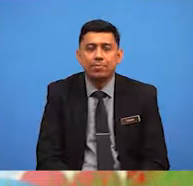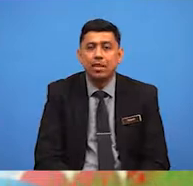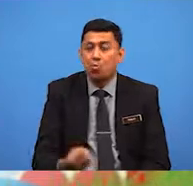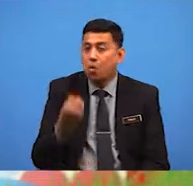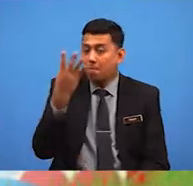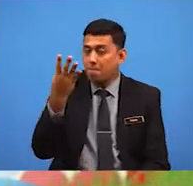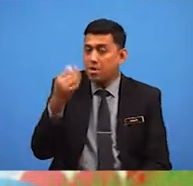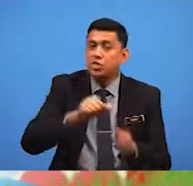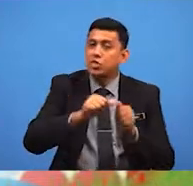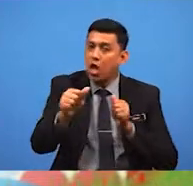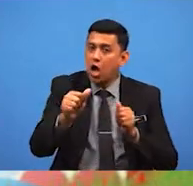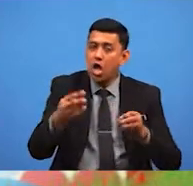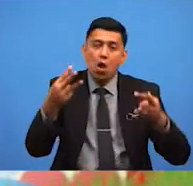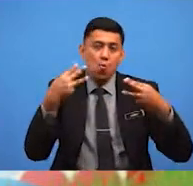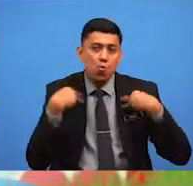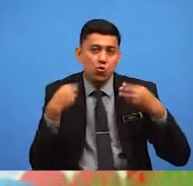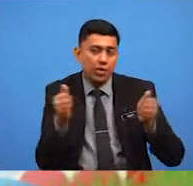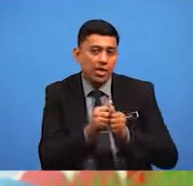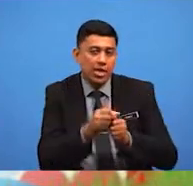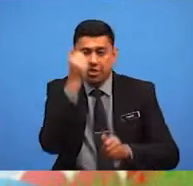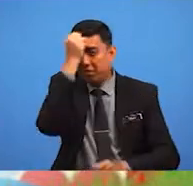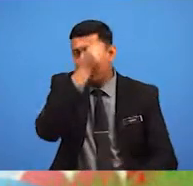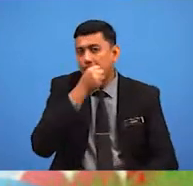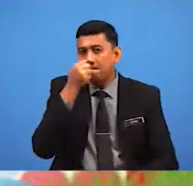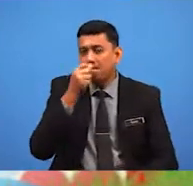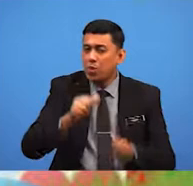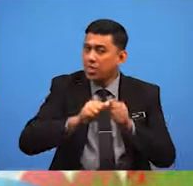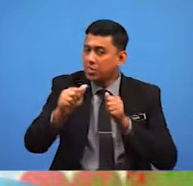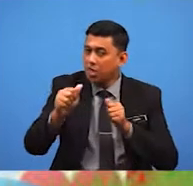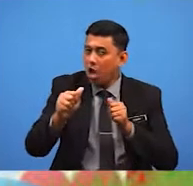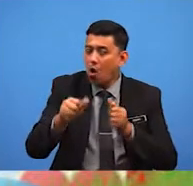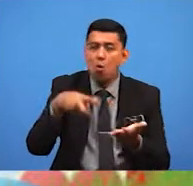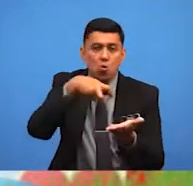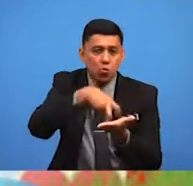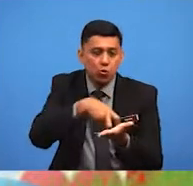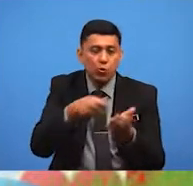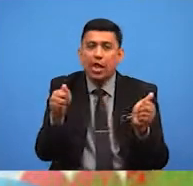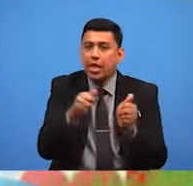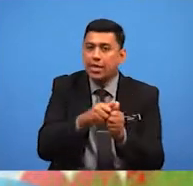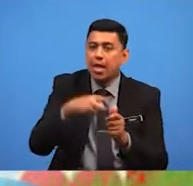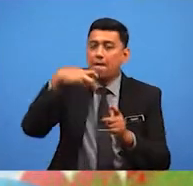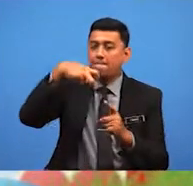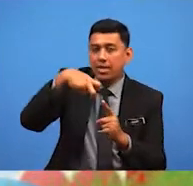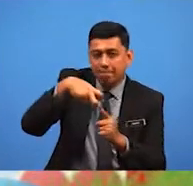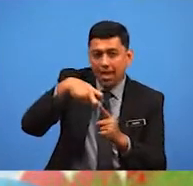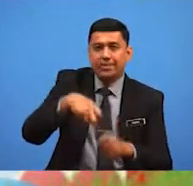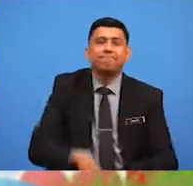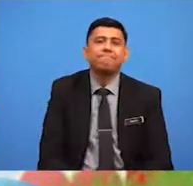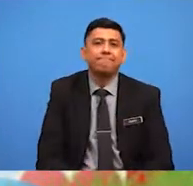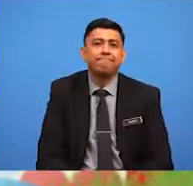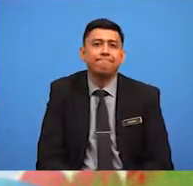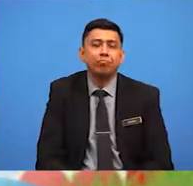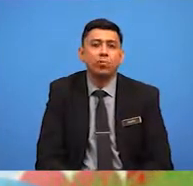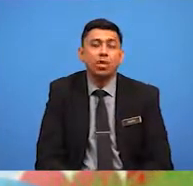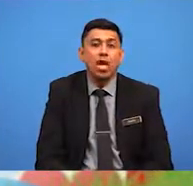Berapa jauh wujud dengan sifat, sejauh lutut dengan pelipat.